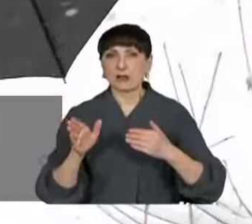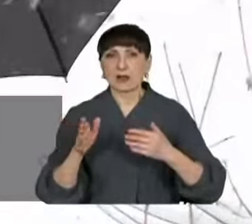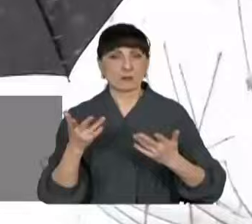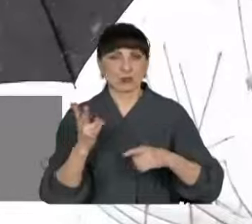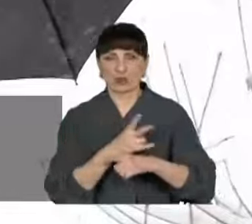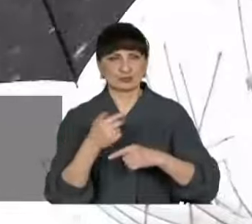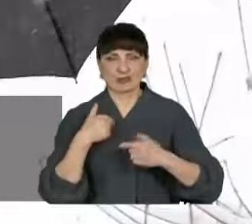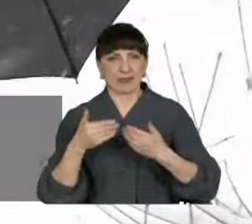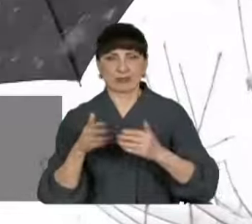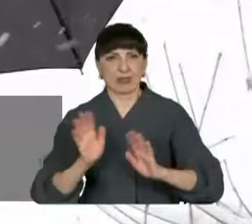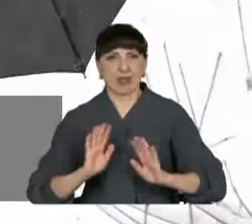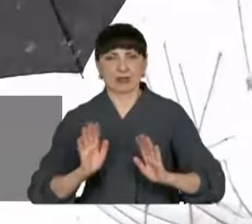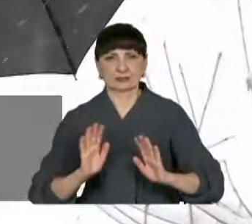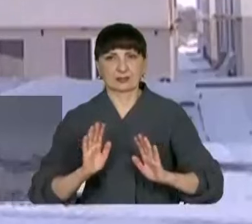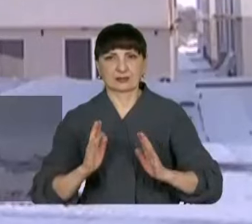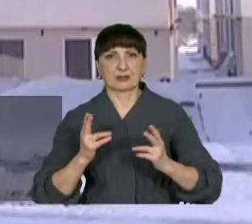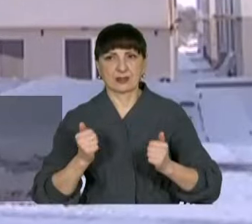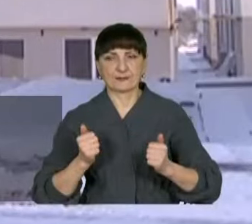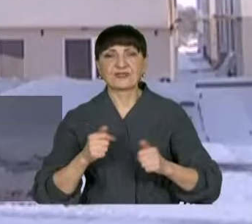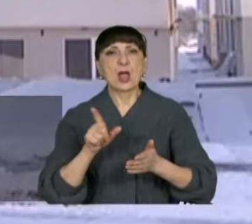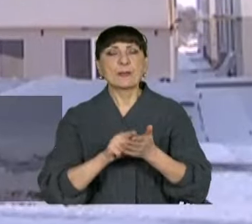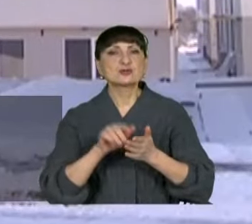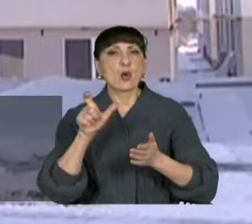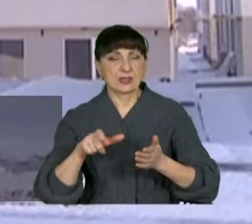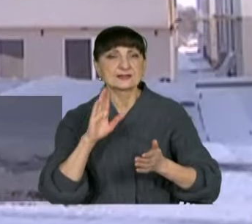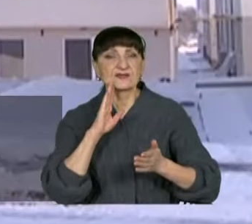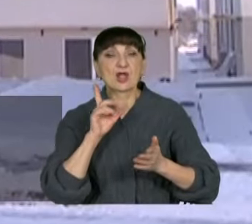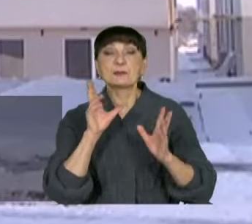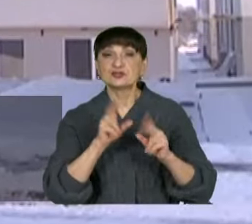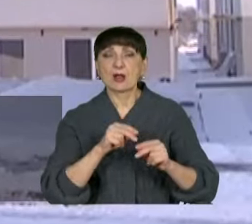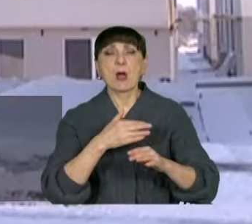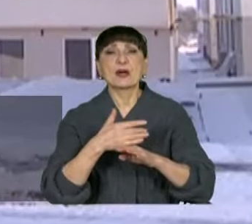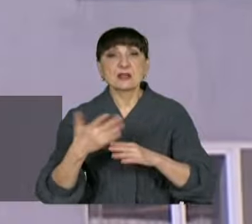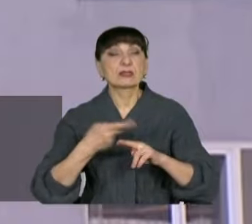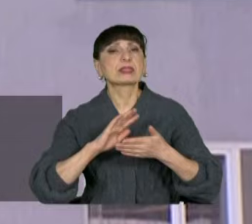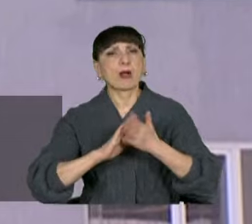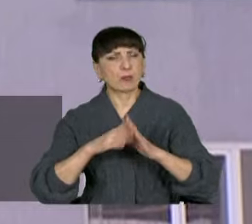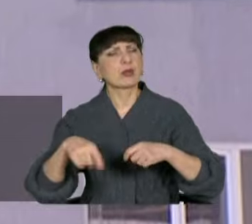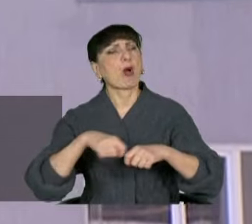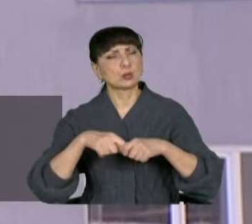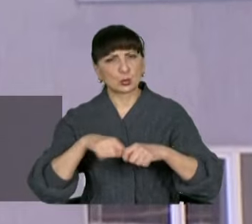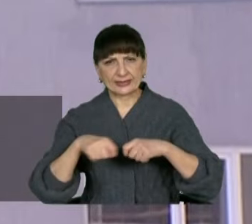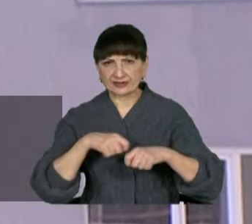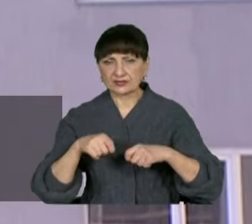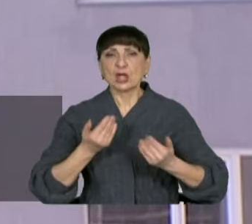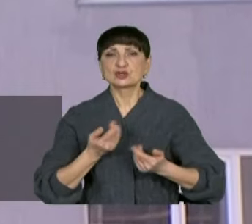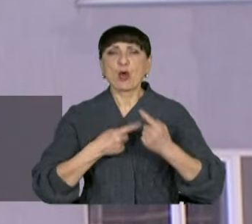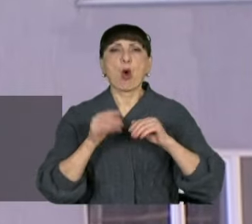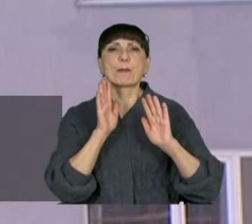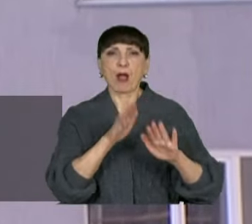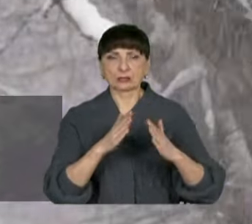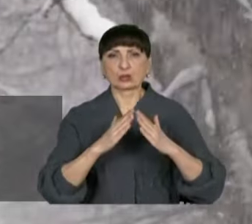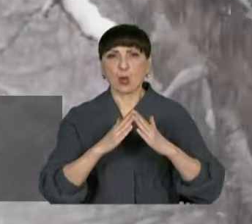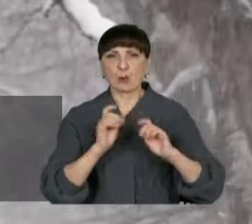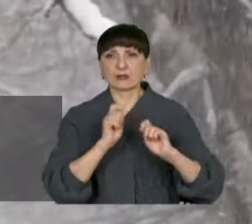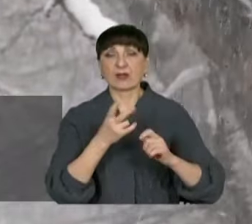я никому ничего не открывала. Пенсионерки пообещали, что в последующем этот договор будет аннулирован и жилье останется при ней.